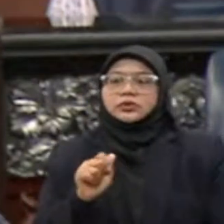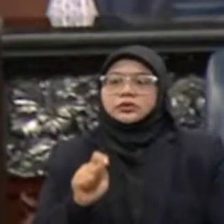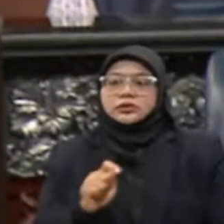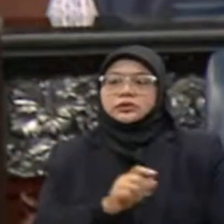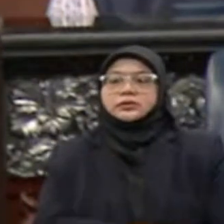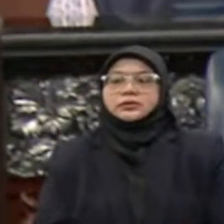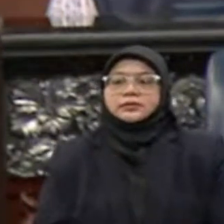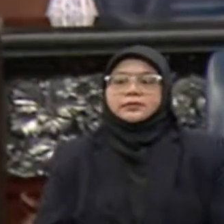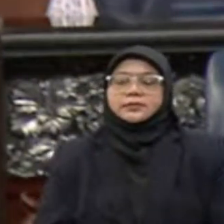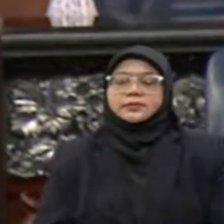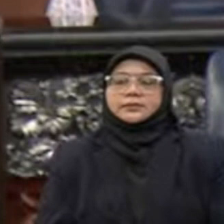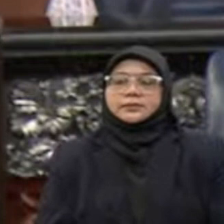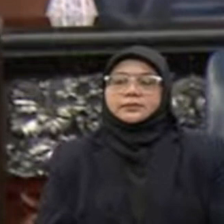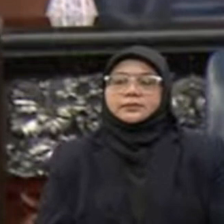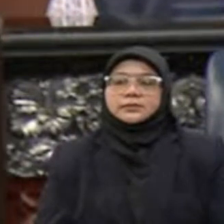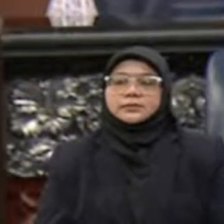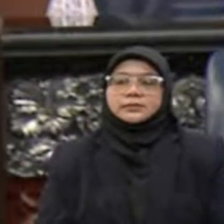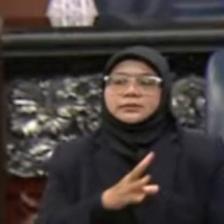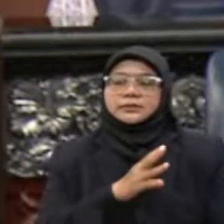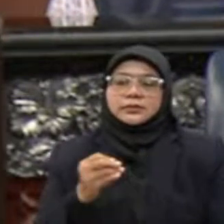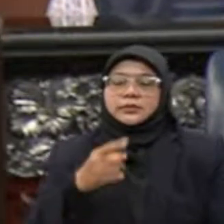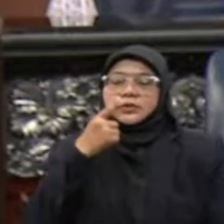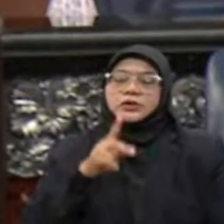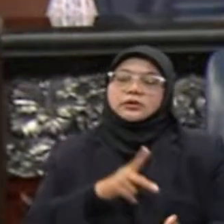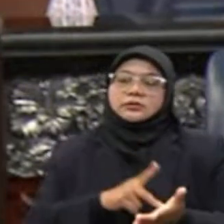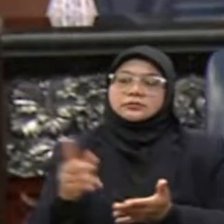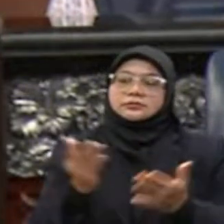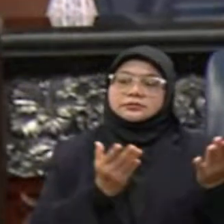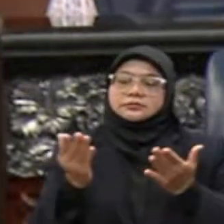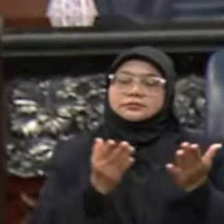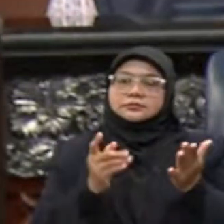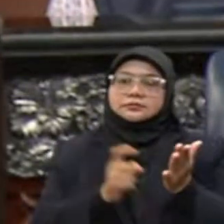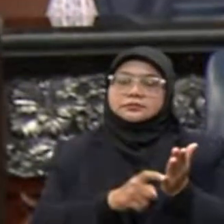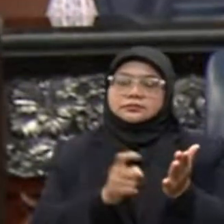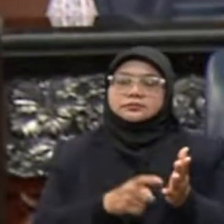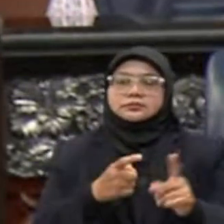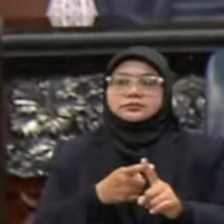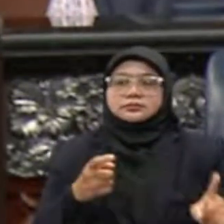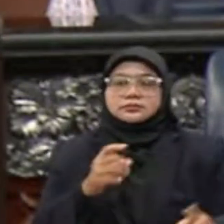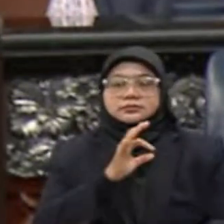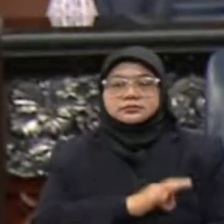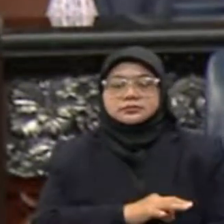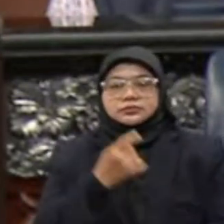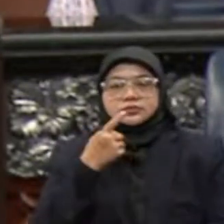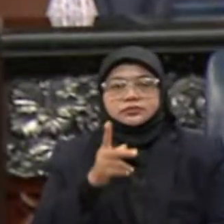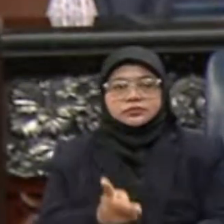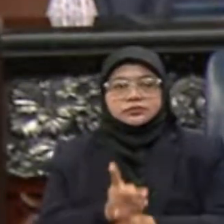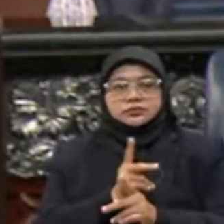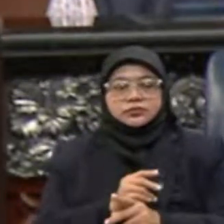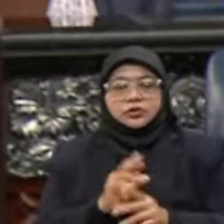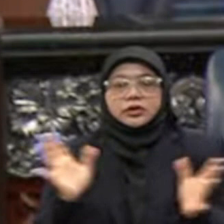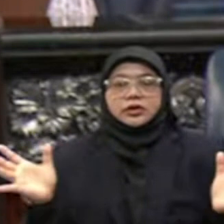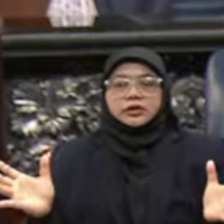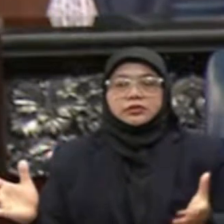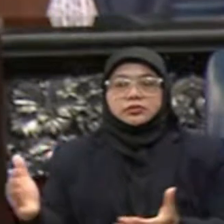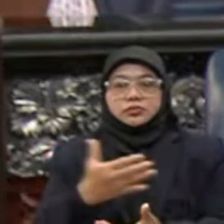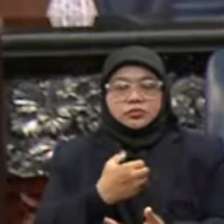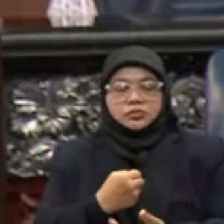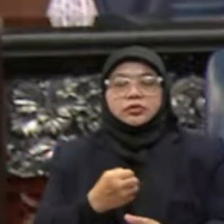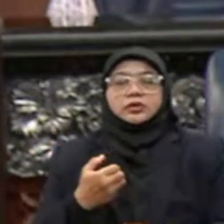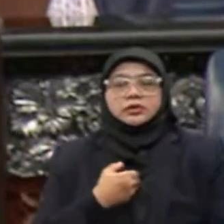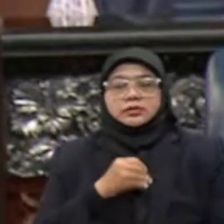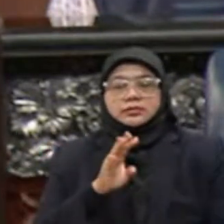jadi dari aspek bayaran Hikmat hutang yaitu bayaran faedah ke atas pinjaman terkumpul sebanyak